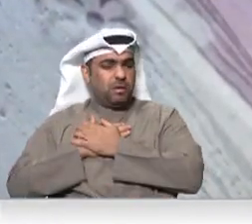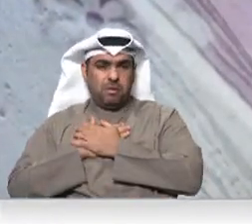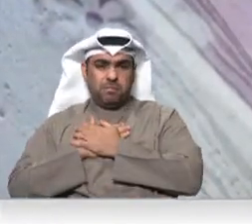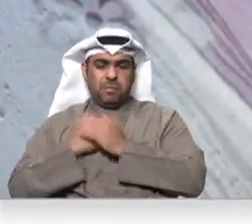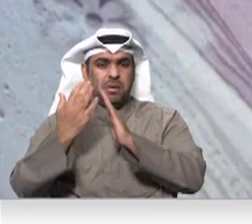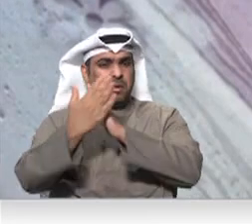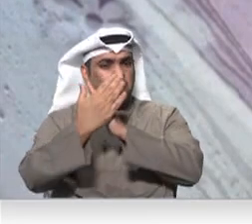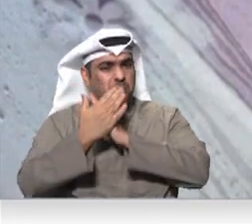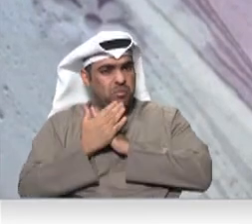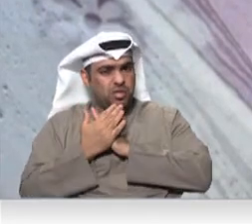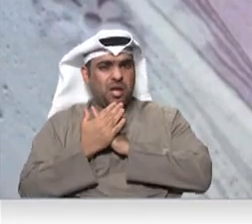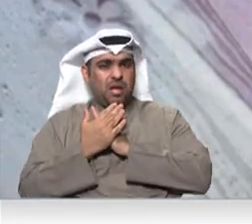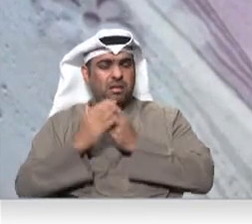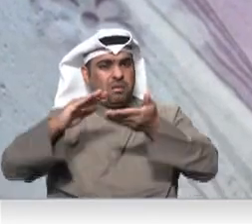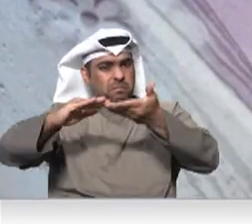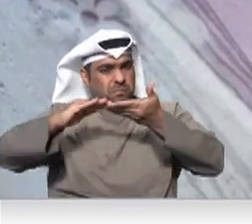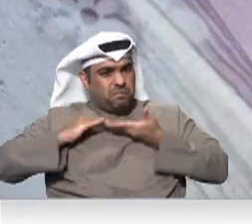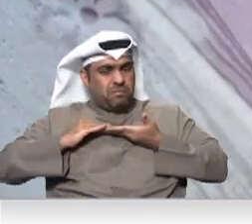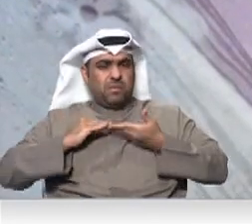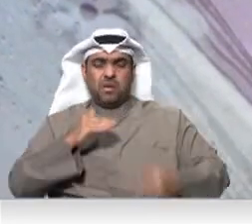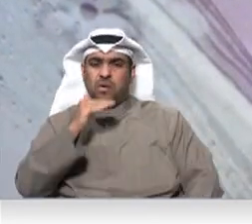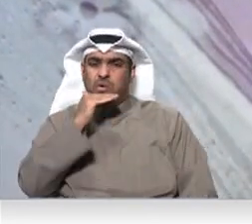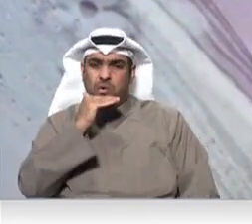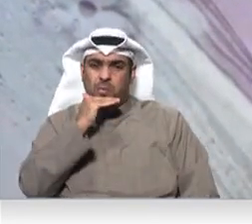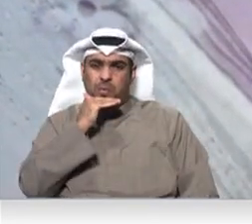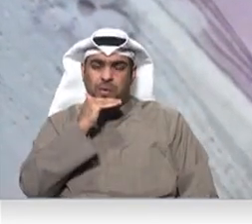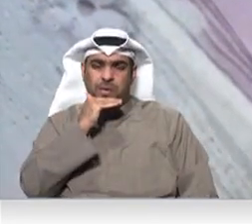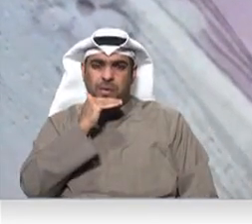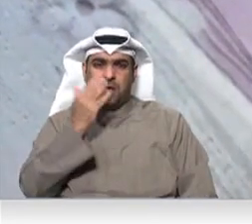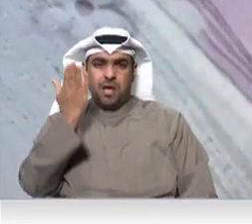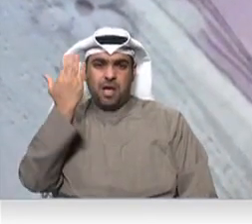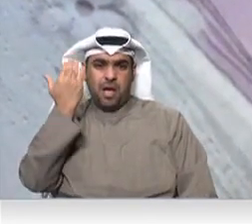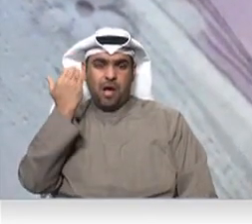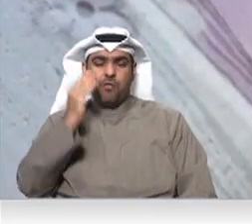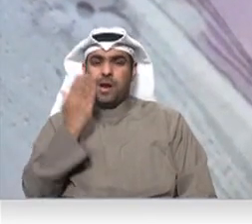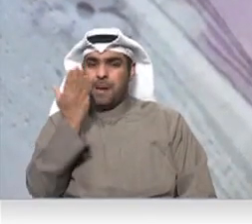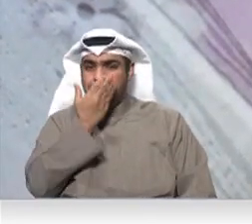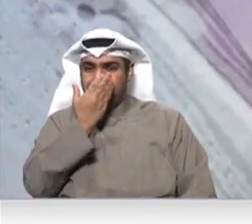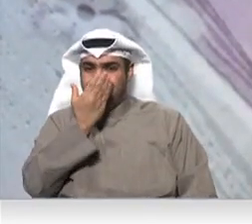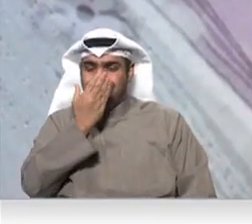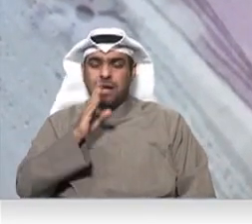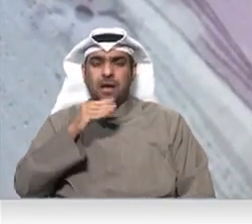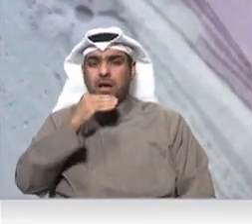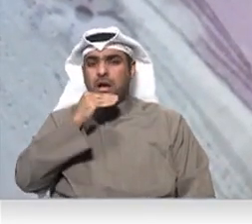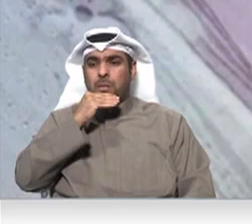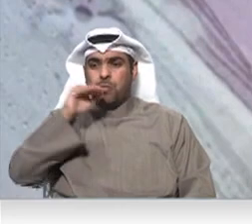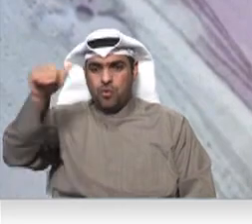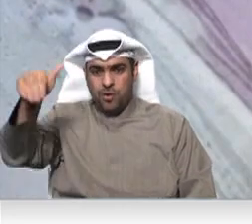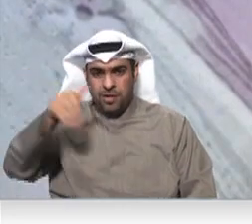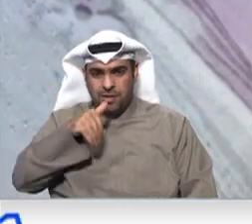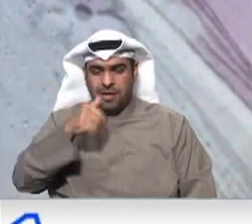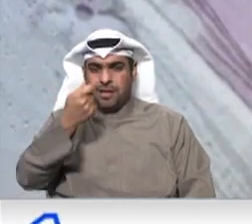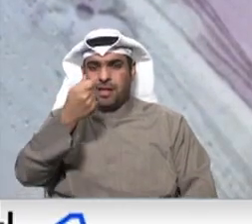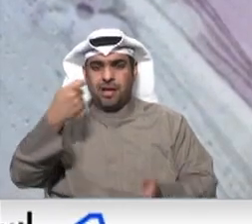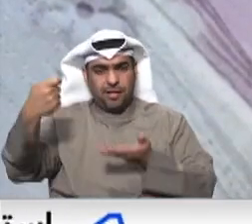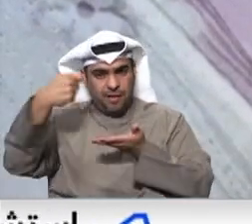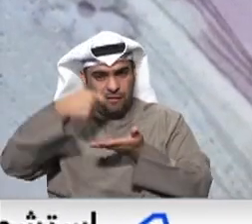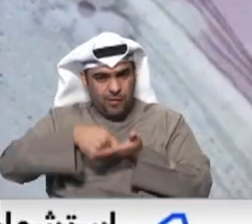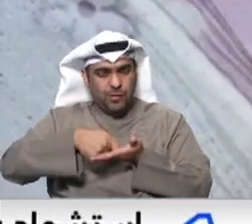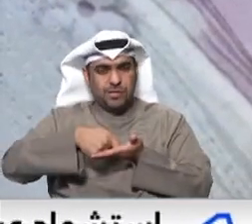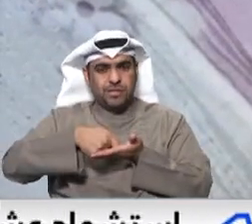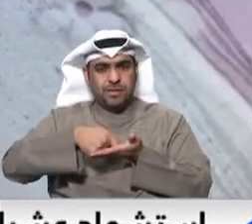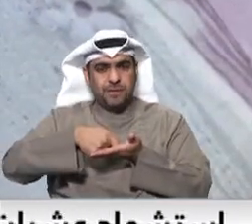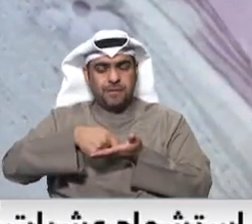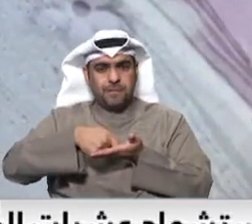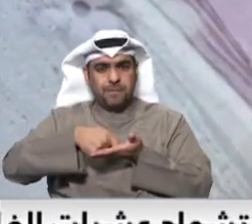وعزوتي، كان هو يجي على المدرسة يسأل عني يعطيني مصروف، كان لما قبل ما